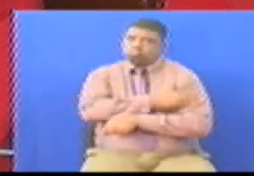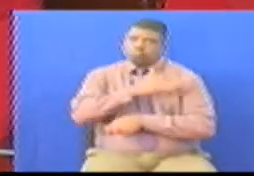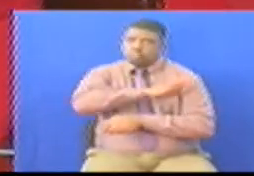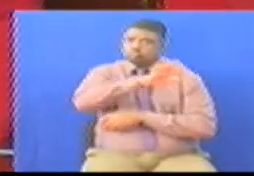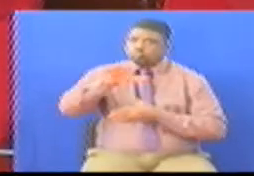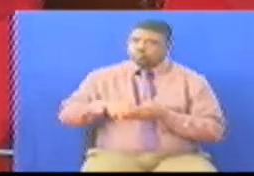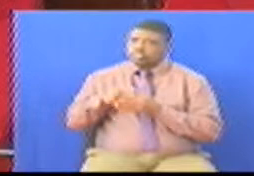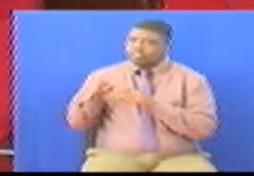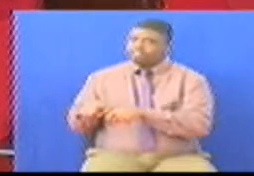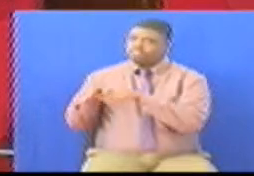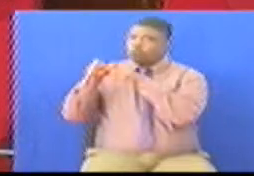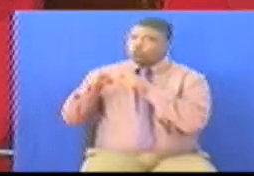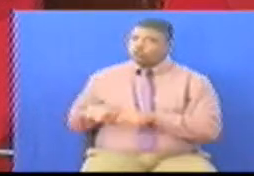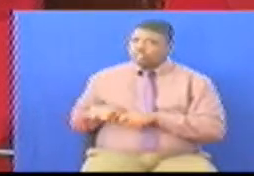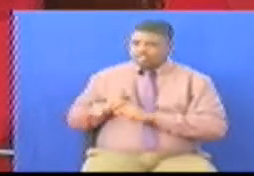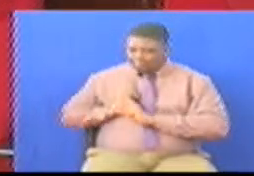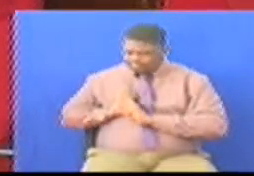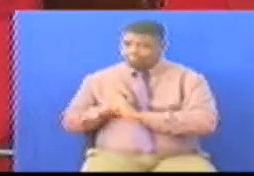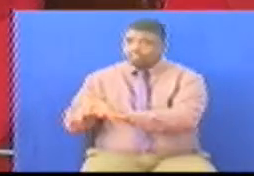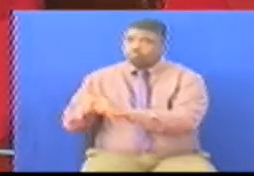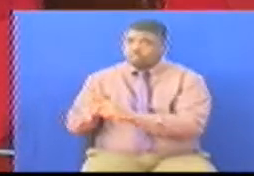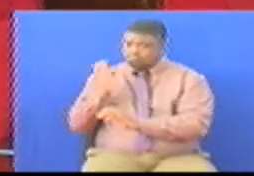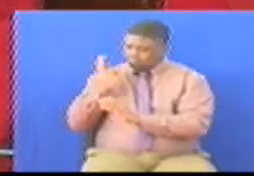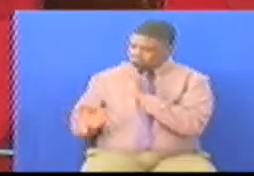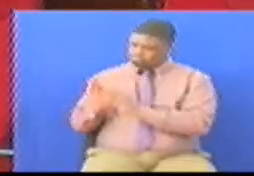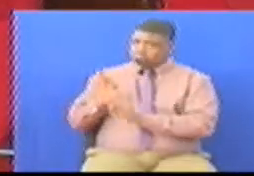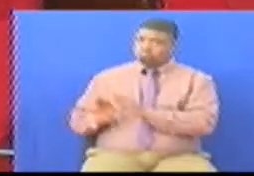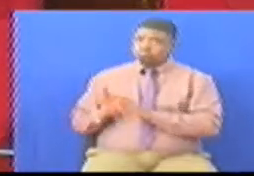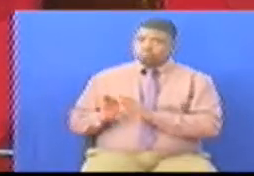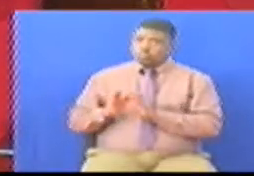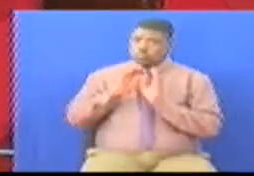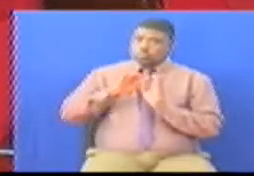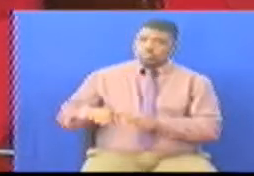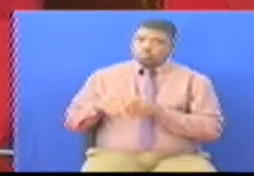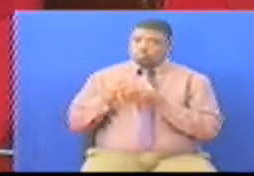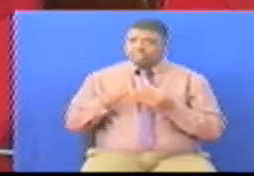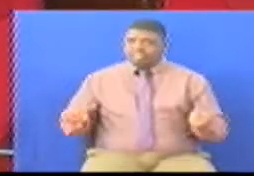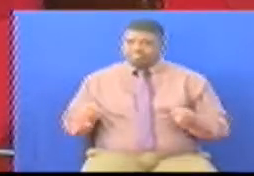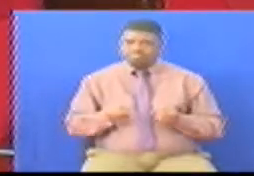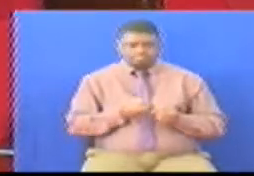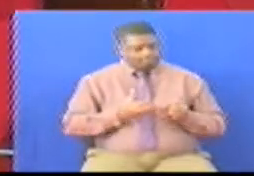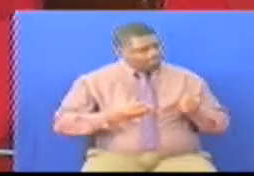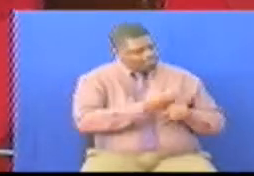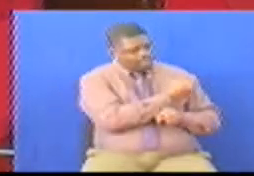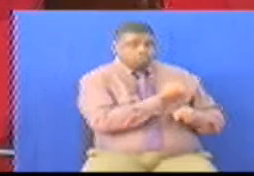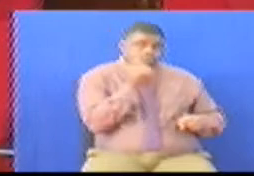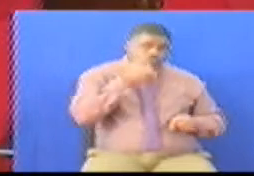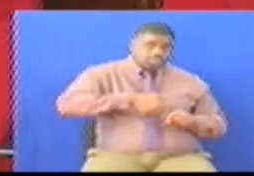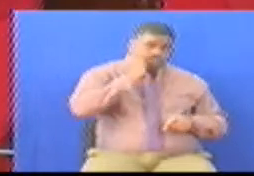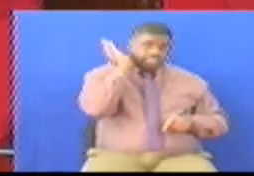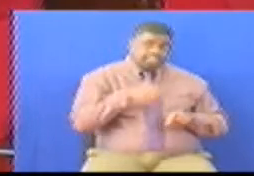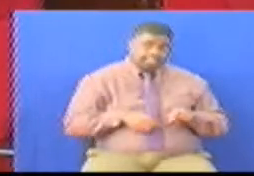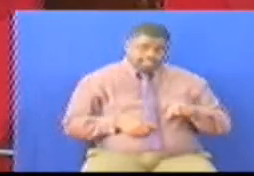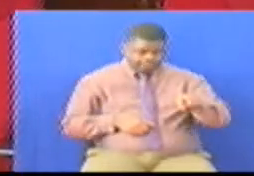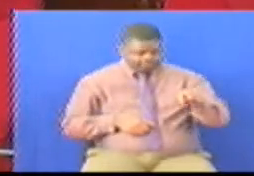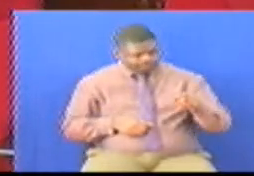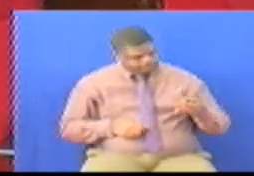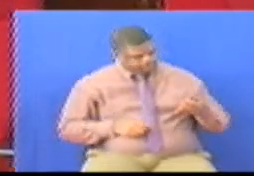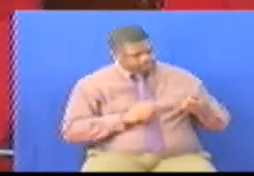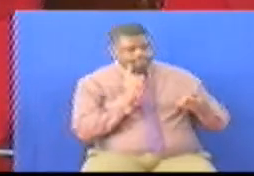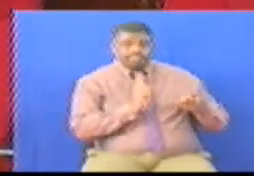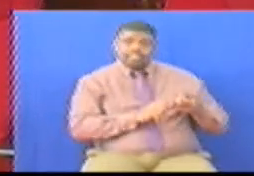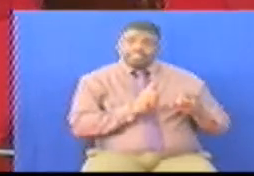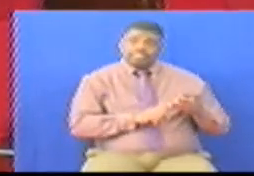forodha zinafuatwa ipasavyo ili kuepuka upotevu wa mapato na serikali. D, mwisho,